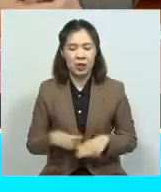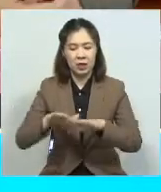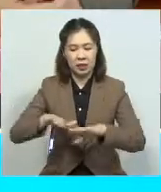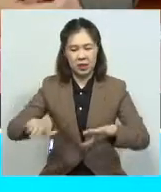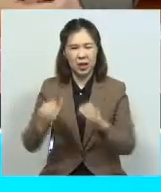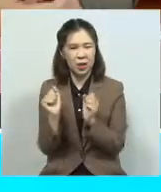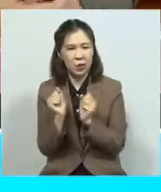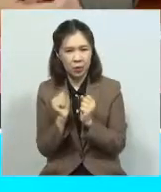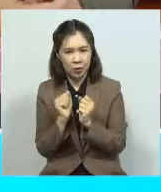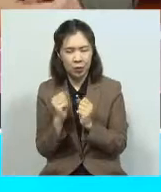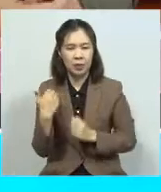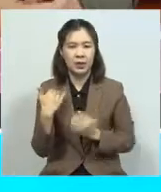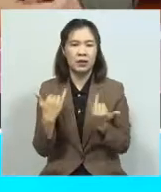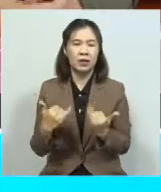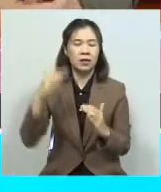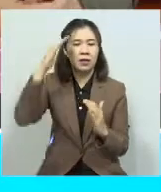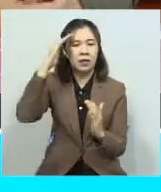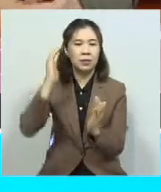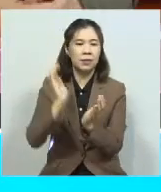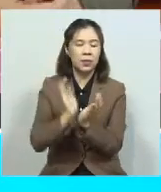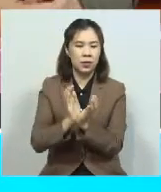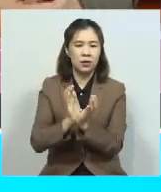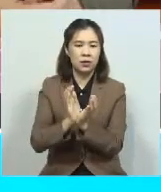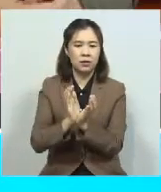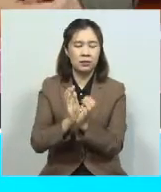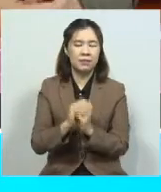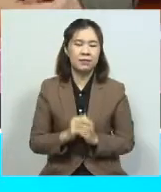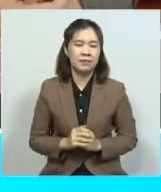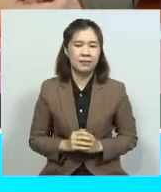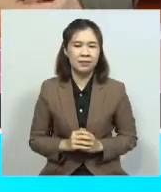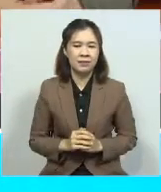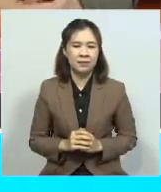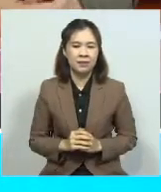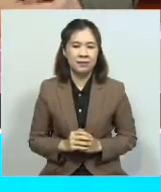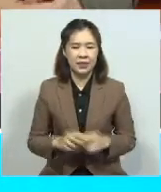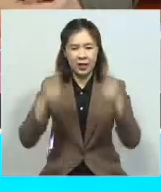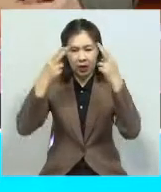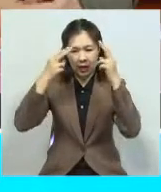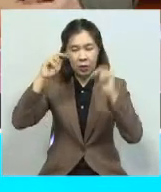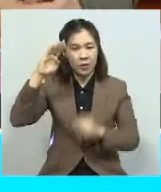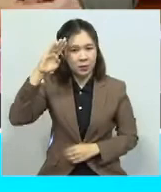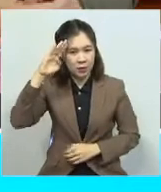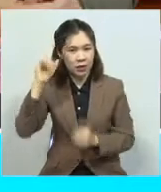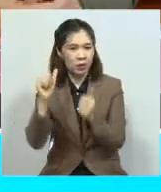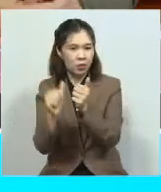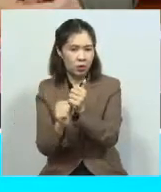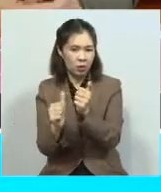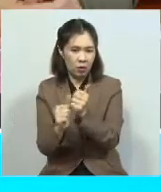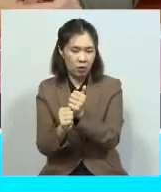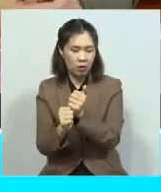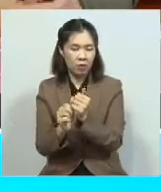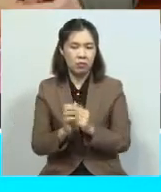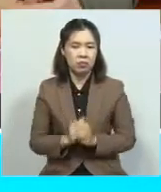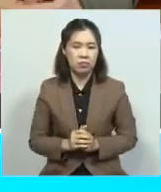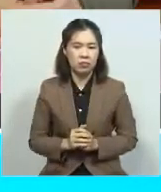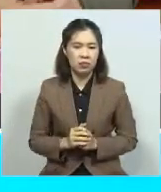งนี้ทางเจ้าหน้าที่ตำรวจโดยทางท่านนายกรัฐมนตรีเองครับท่านรองนายกรัฐมนตรีพลเอกประวิตรวงษ์สุวรรณ